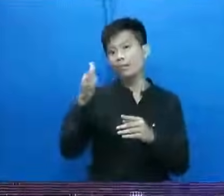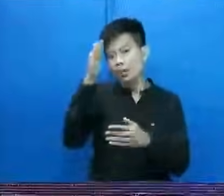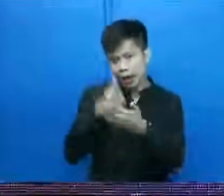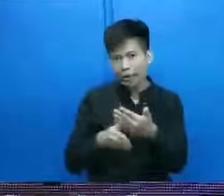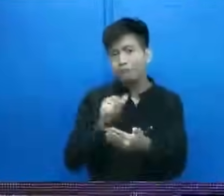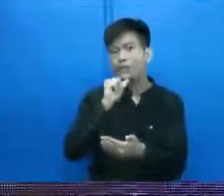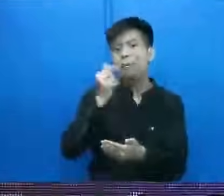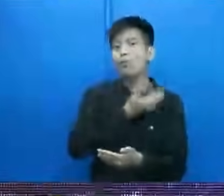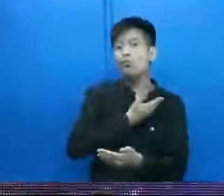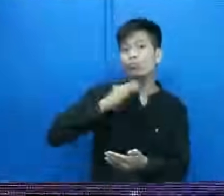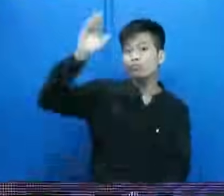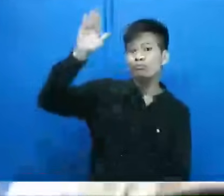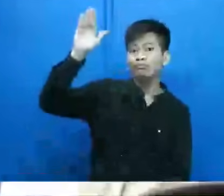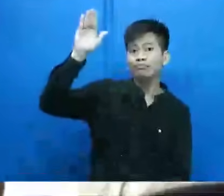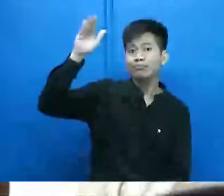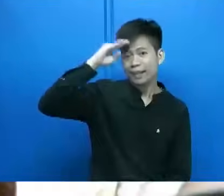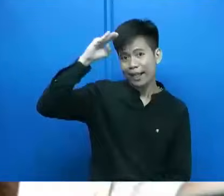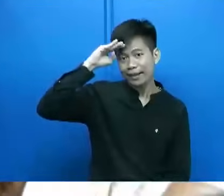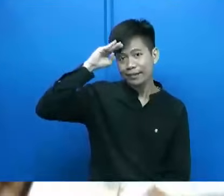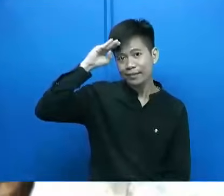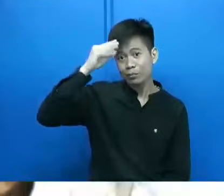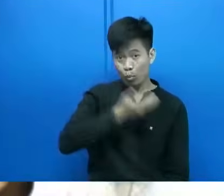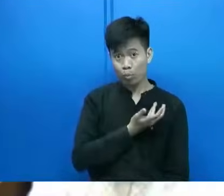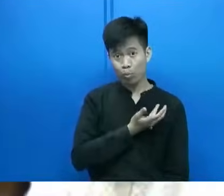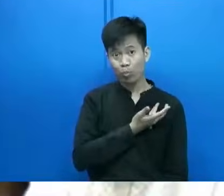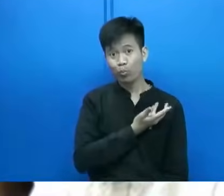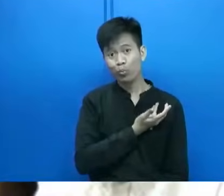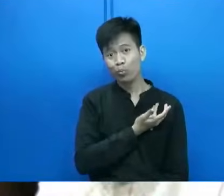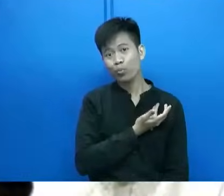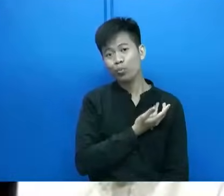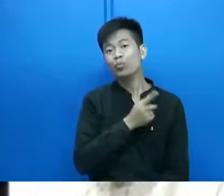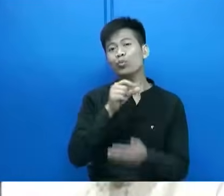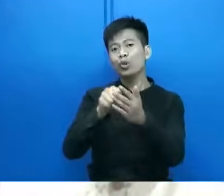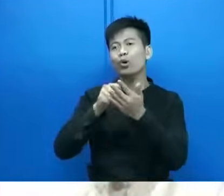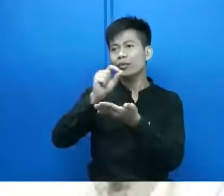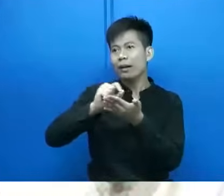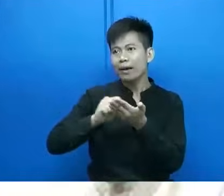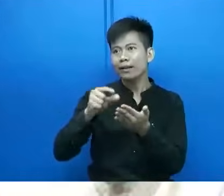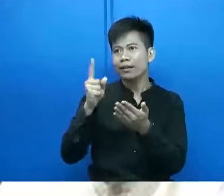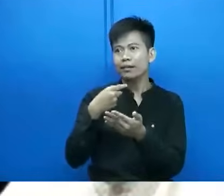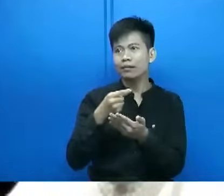tangan? Ikhwan. Mau? Tolong catat namanya. Satu. Siapa lagi?